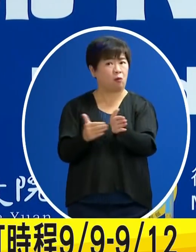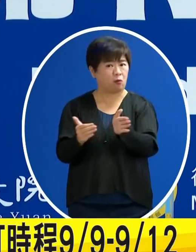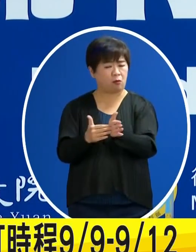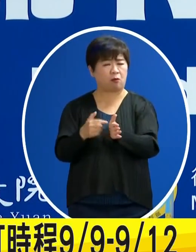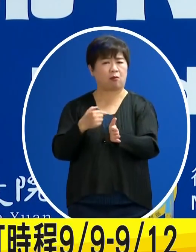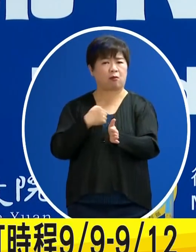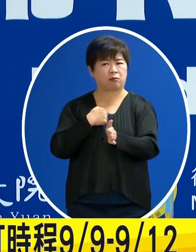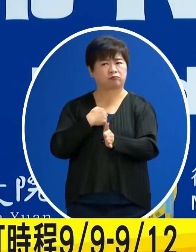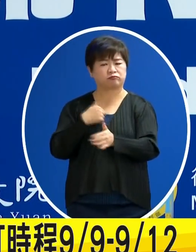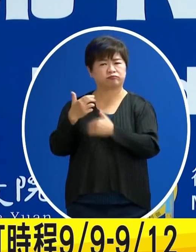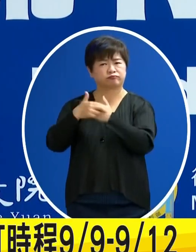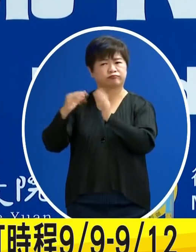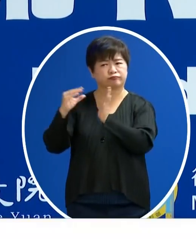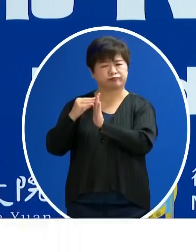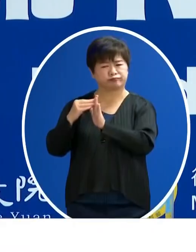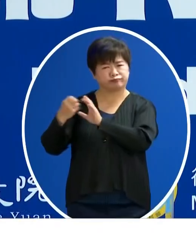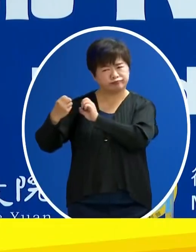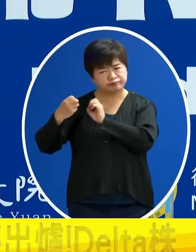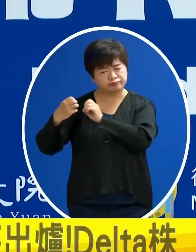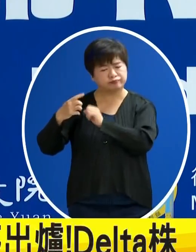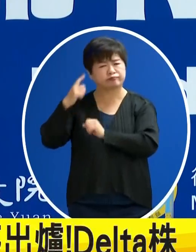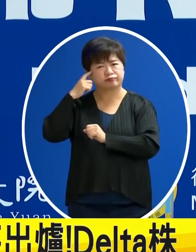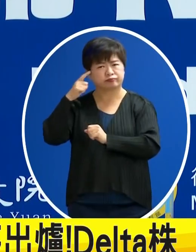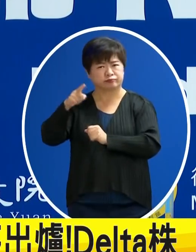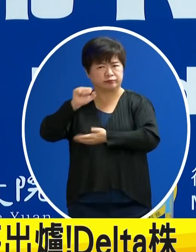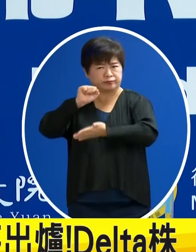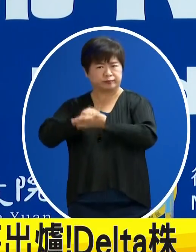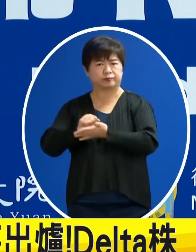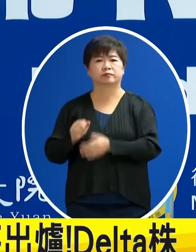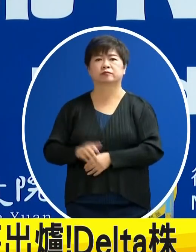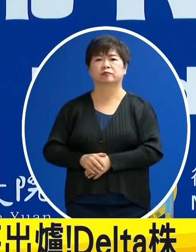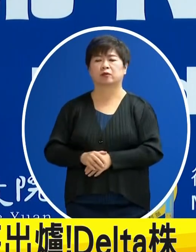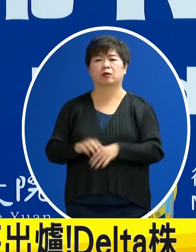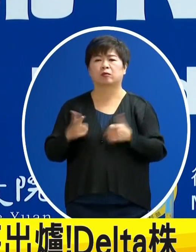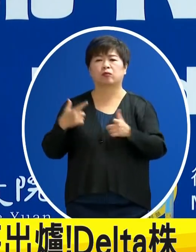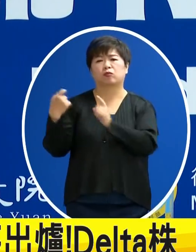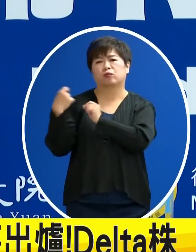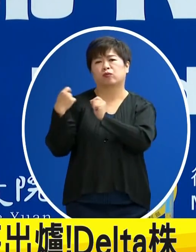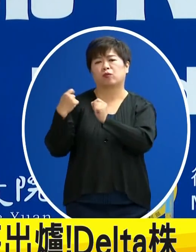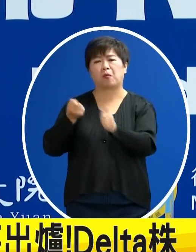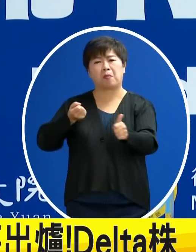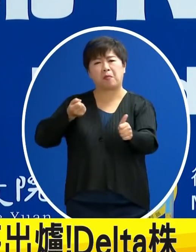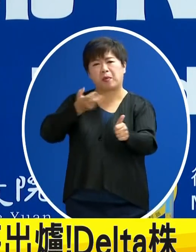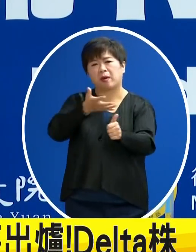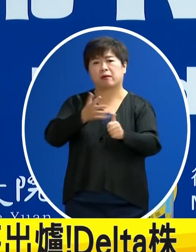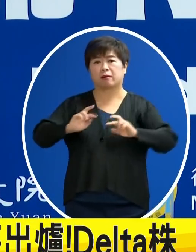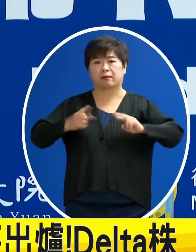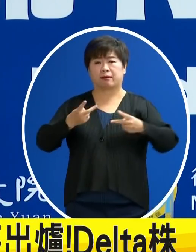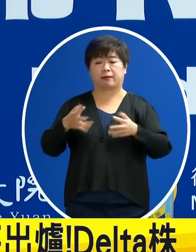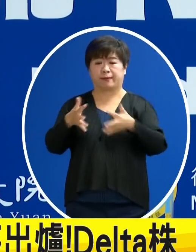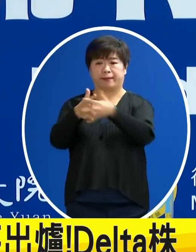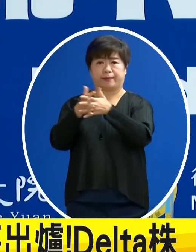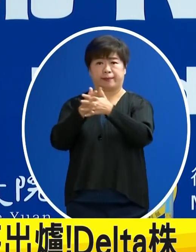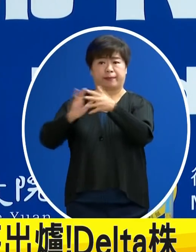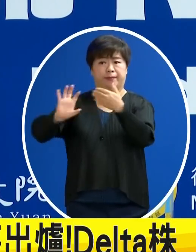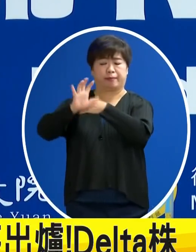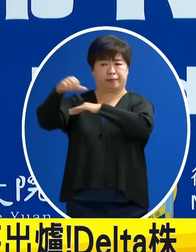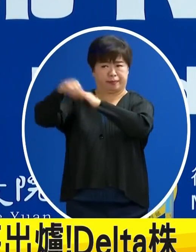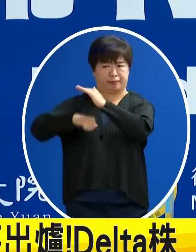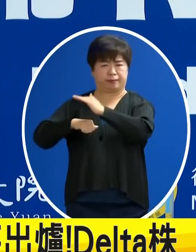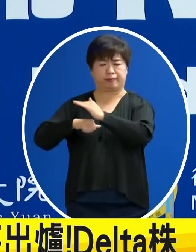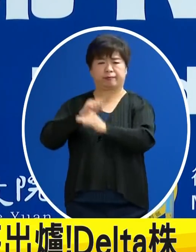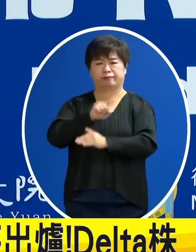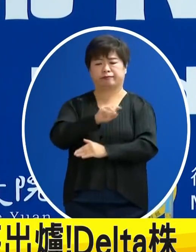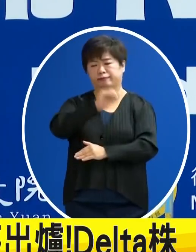跟卫生局这边综合研判为就是属于非近期感染哈，所以改判为这个美国的境外移入哈。那